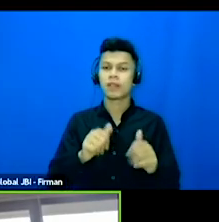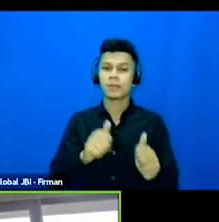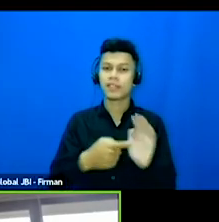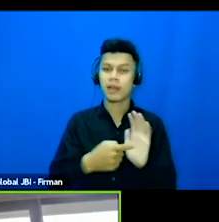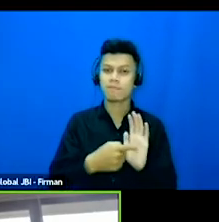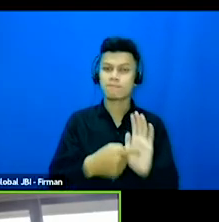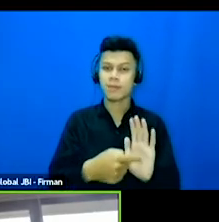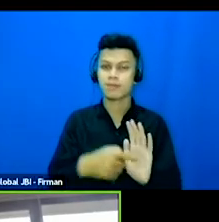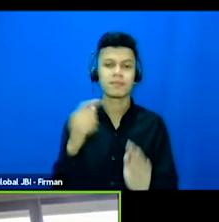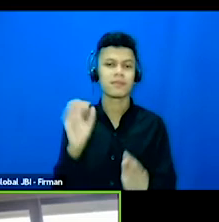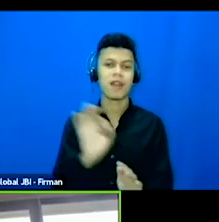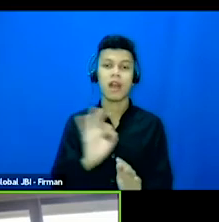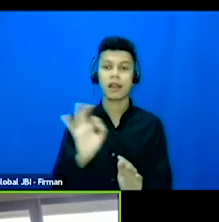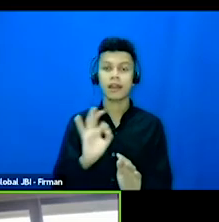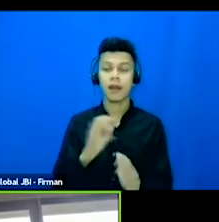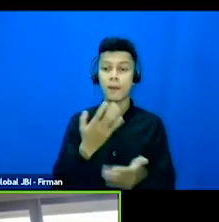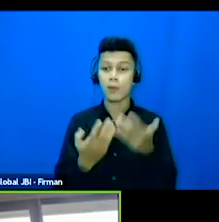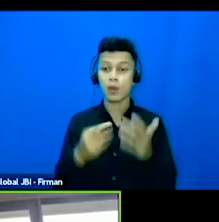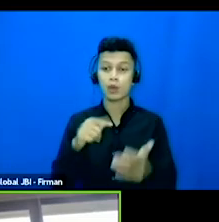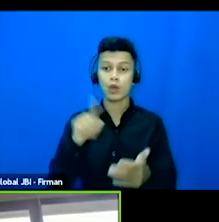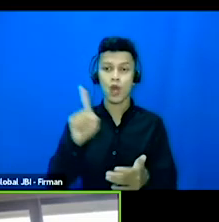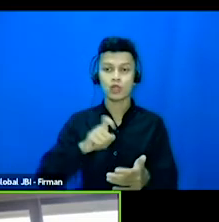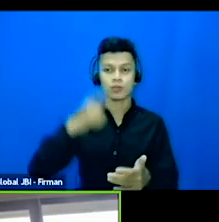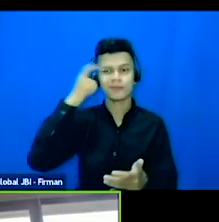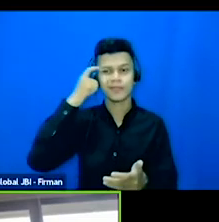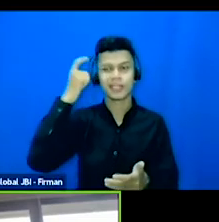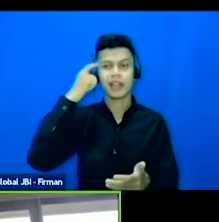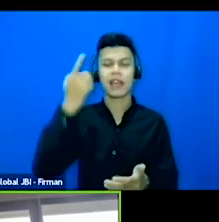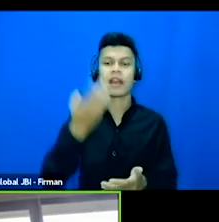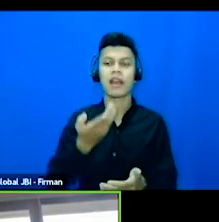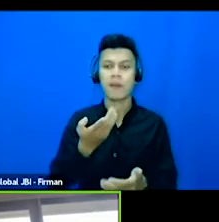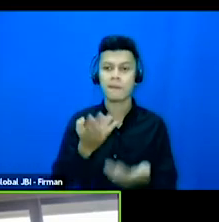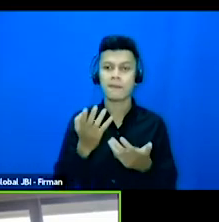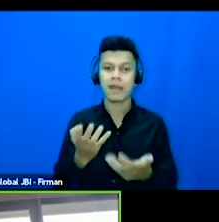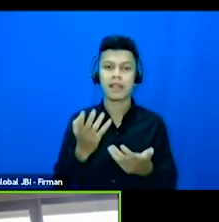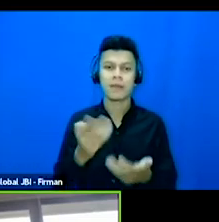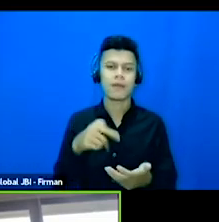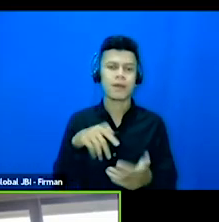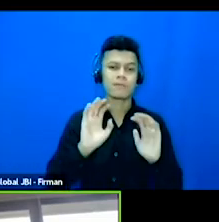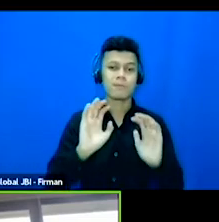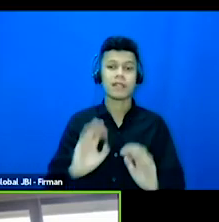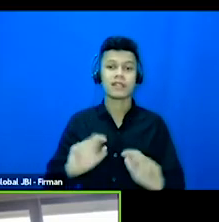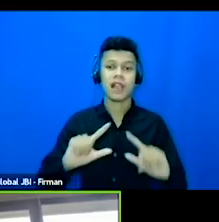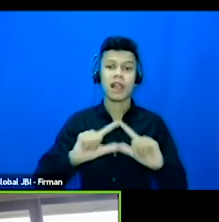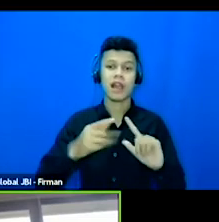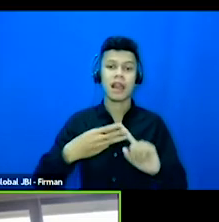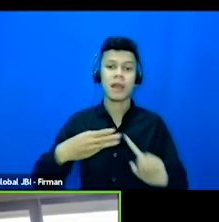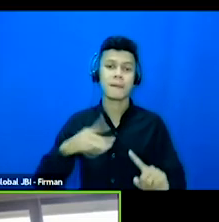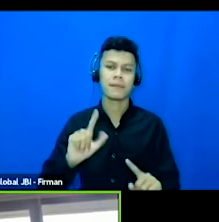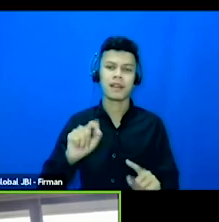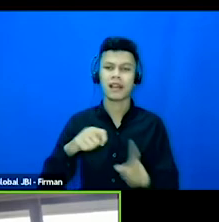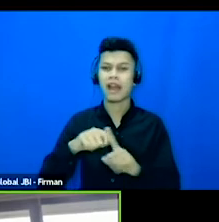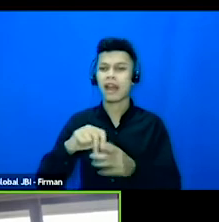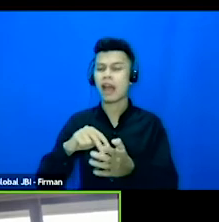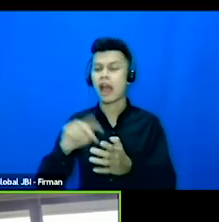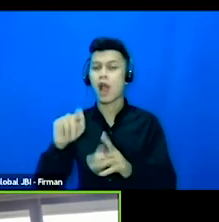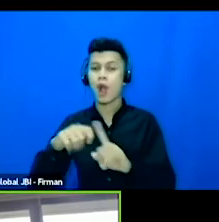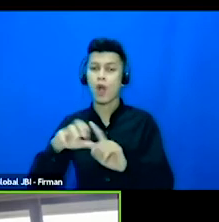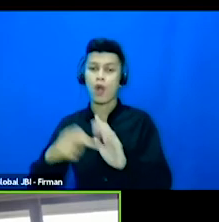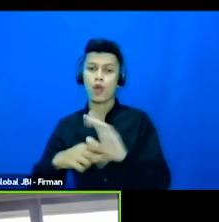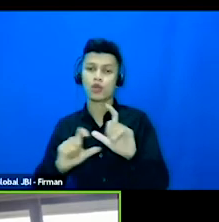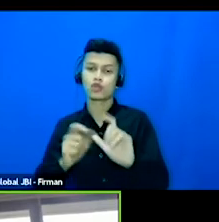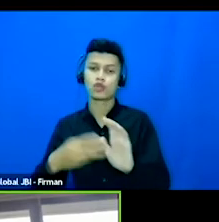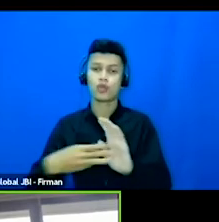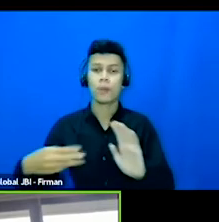itu mungkin juga poin yang perlu kita pikirkan Gimana sih ini banyak sekali label jadi konsumen di tidak mempunyai